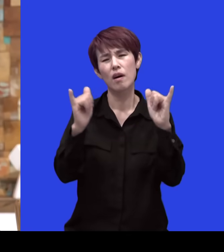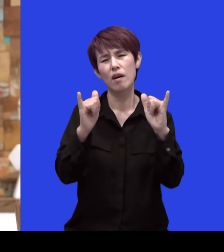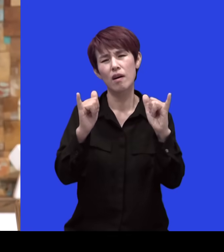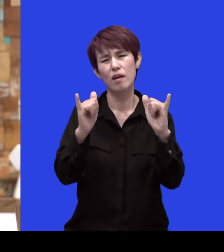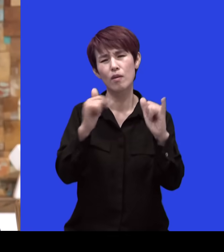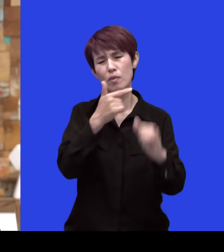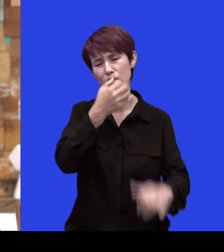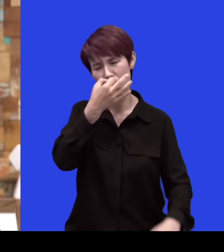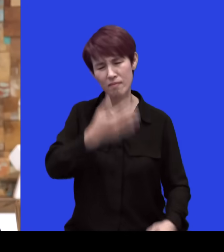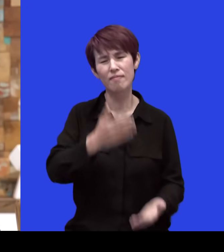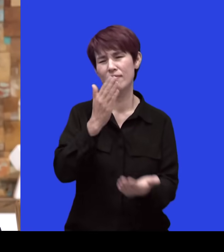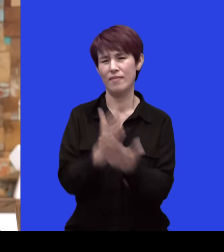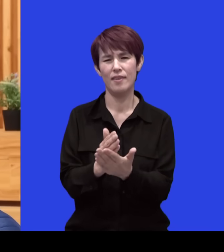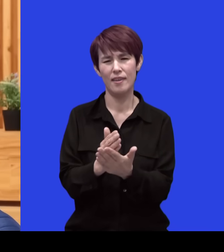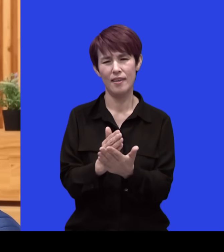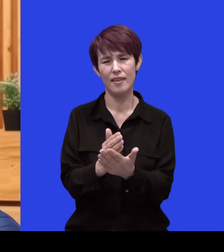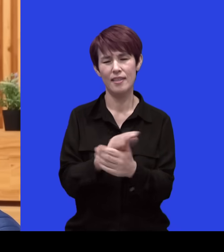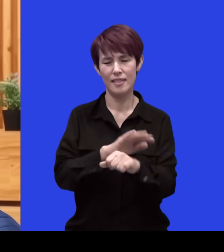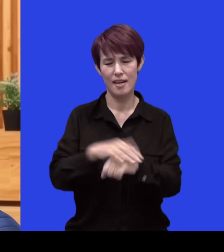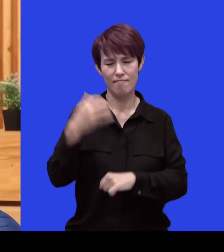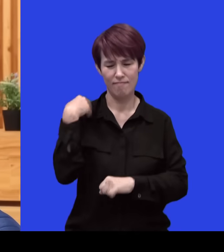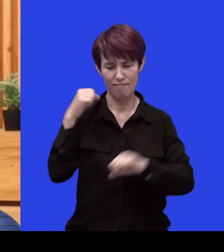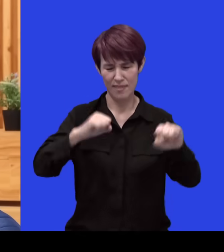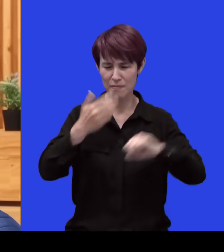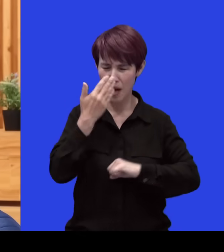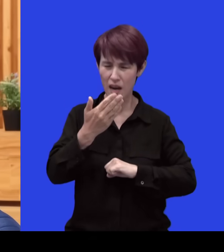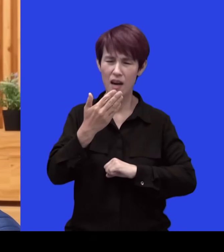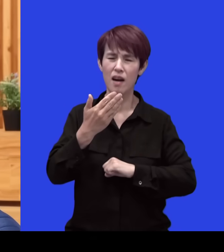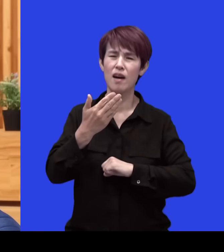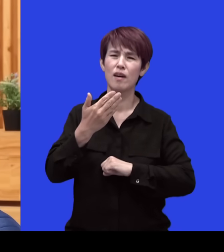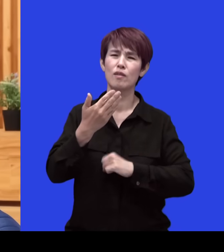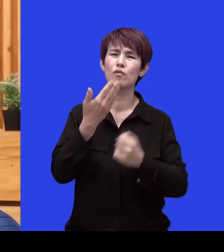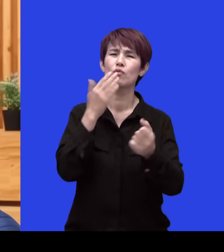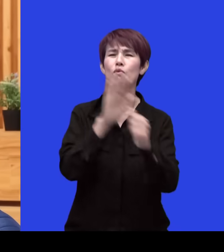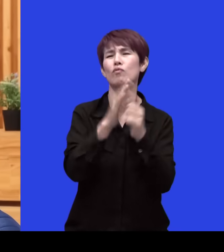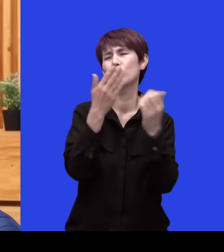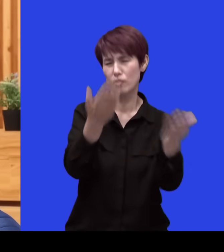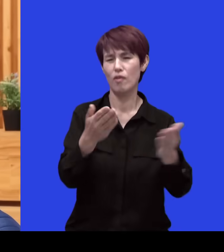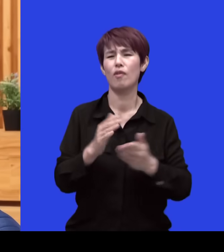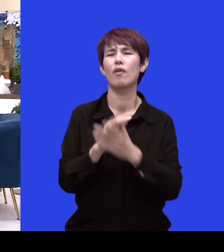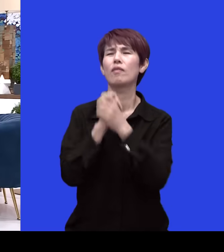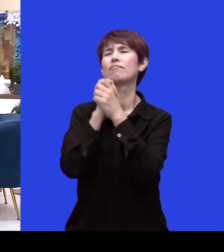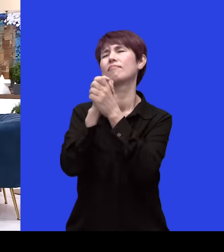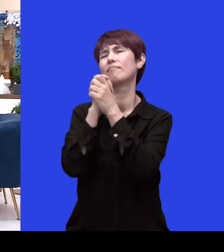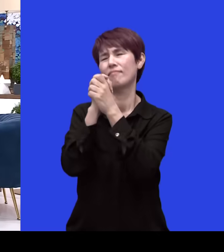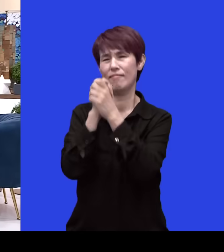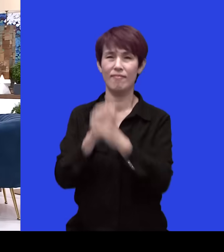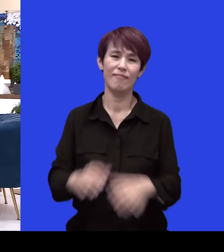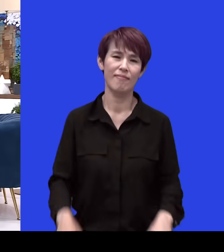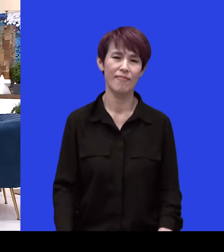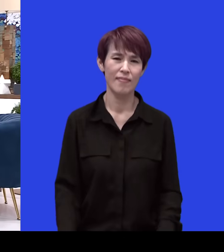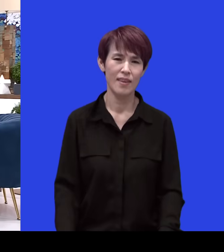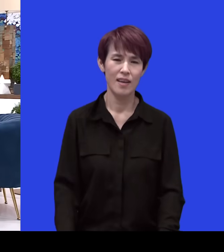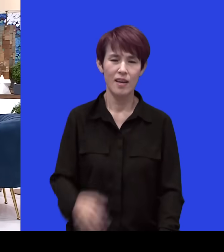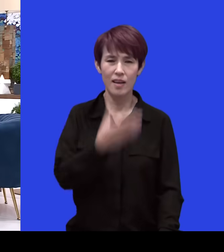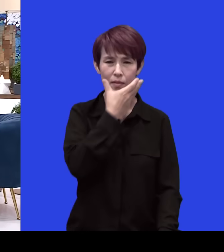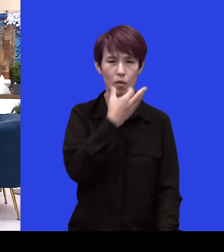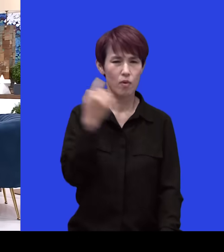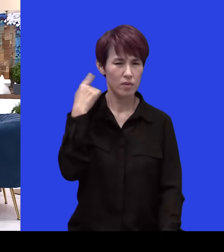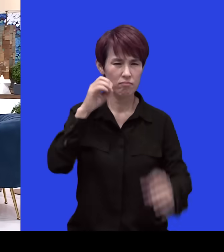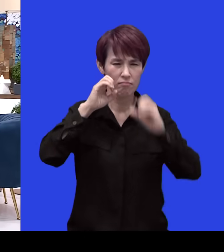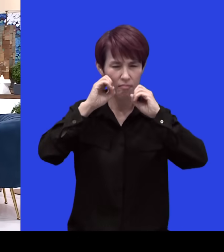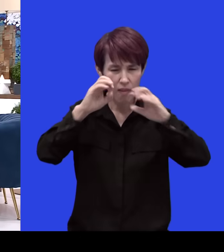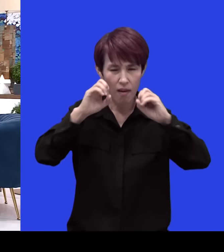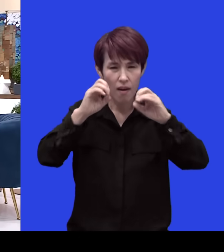일 없이 그냥 사명 감당하게 해주시면 안 돼요? 막 그런 기도가 사실 많이 나와요. 너무 복음 전하는 그